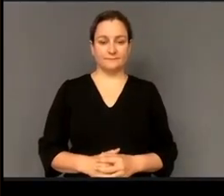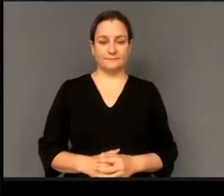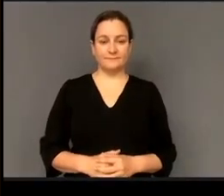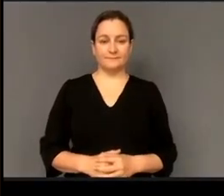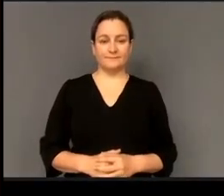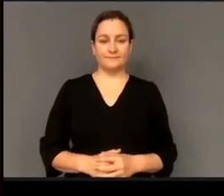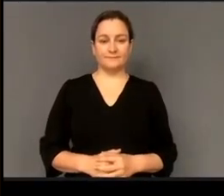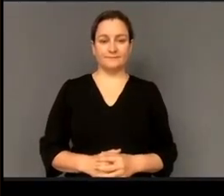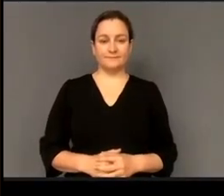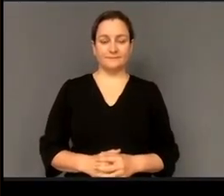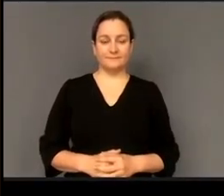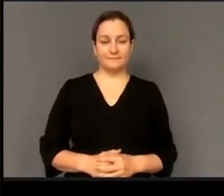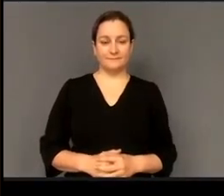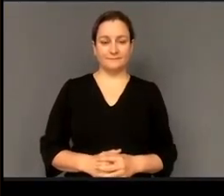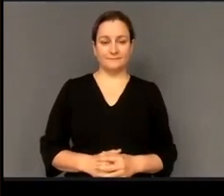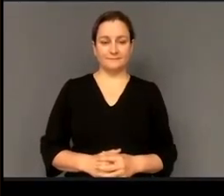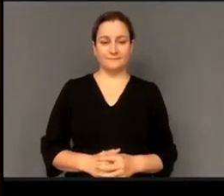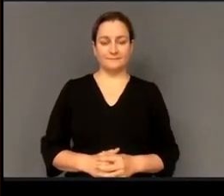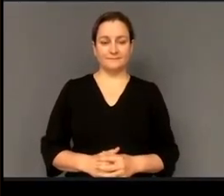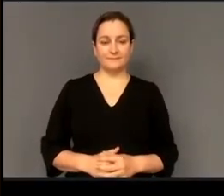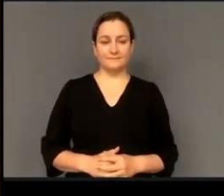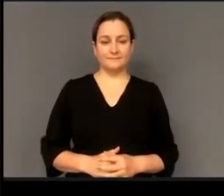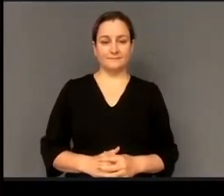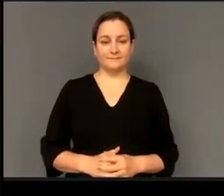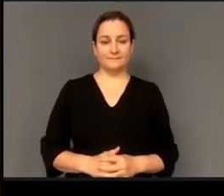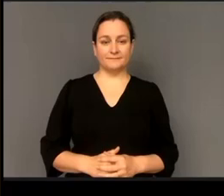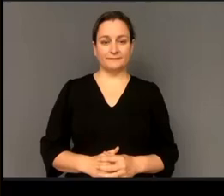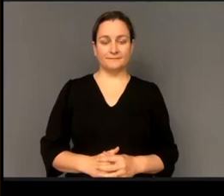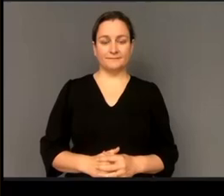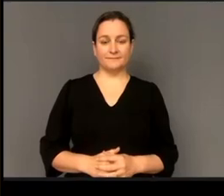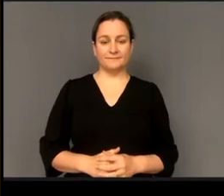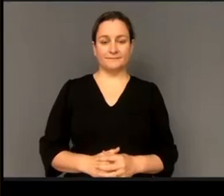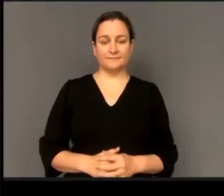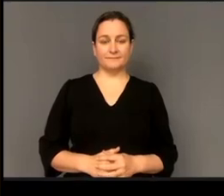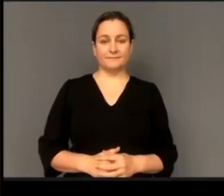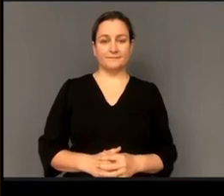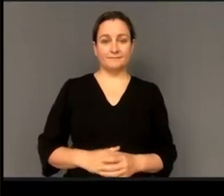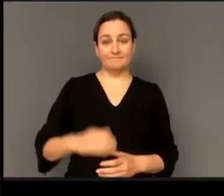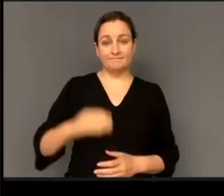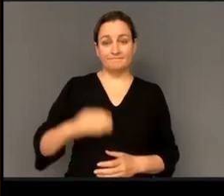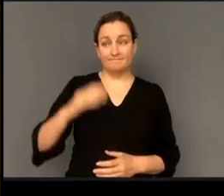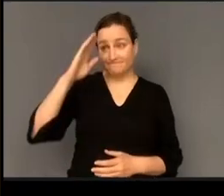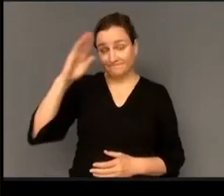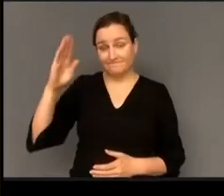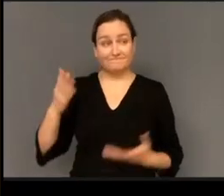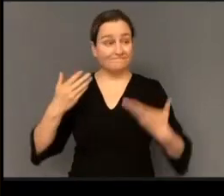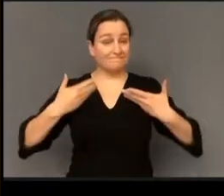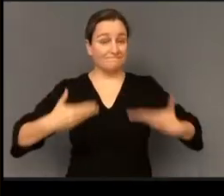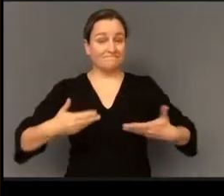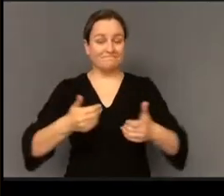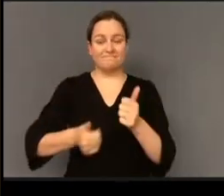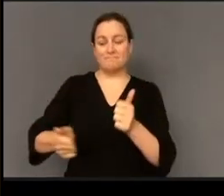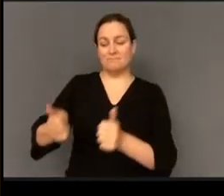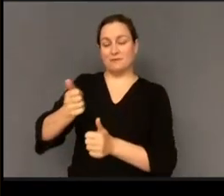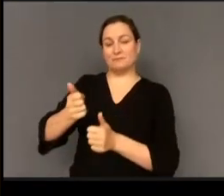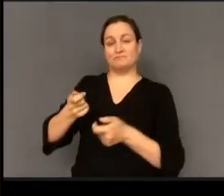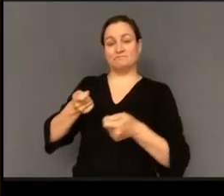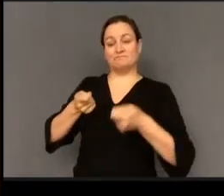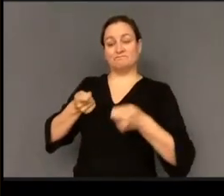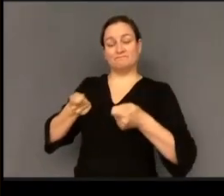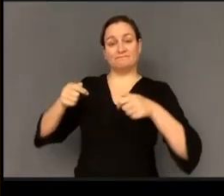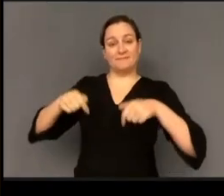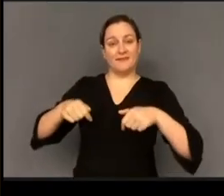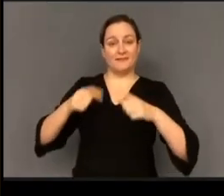え日本の内閣総理大臣の岸田文男ですえご列席の皆様